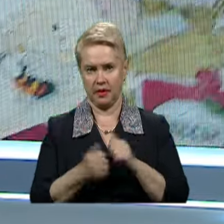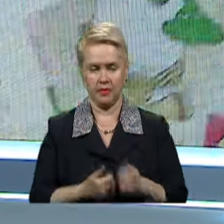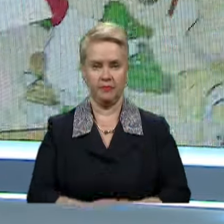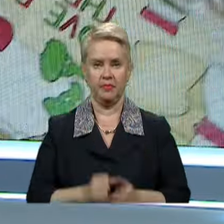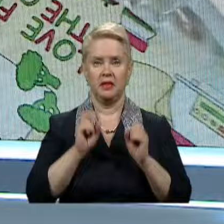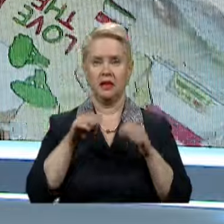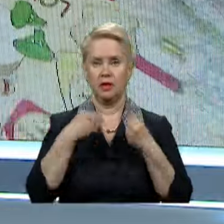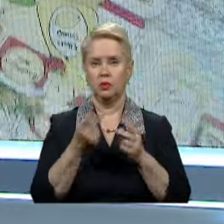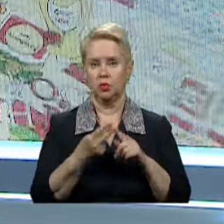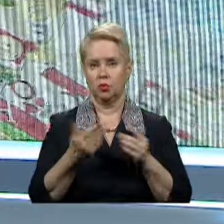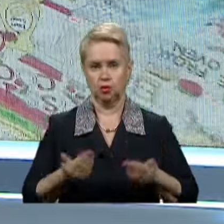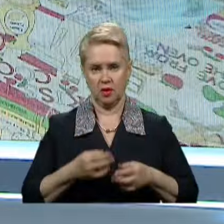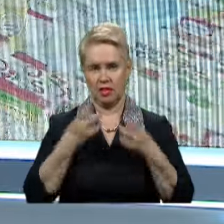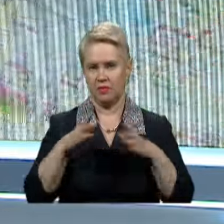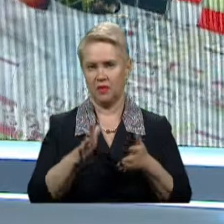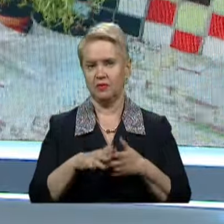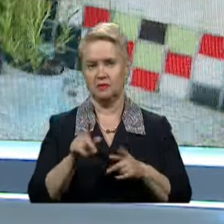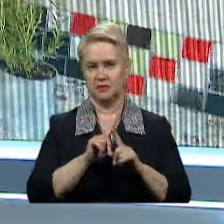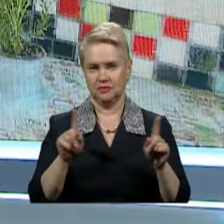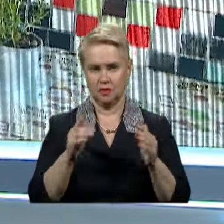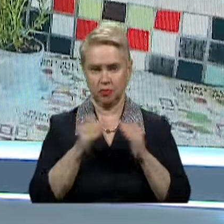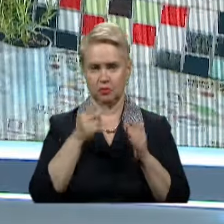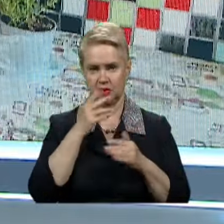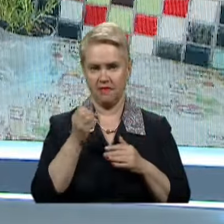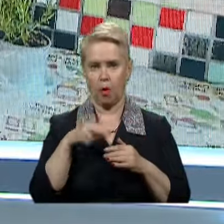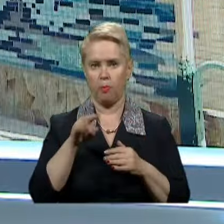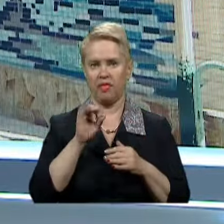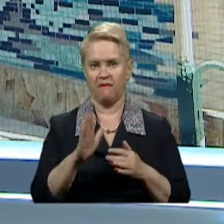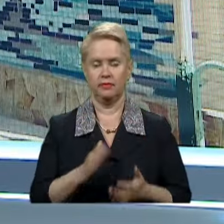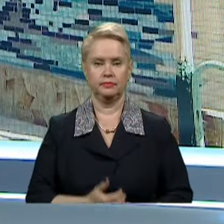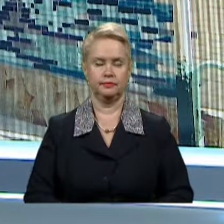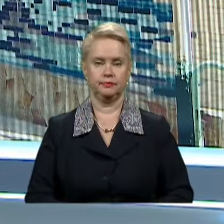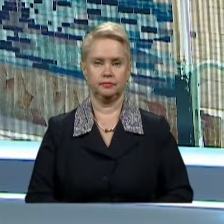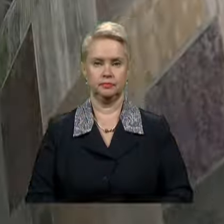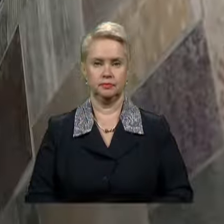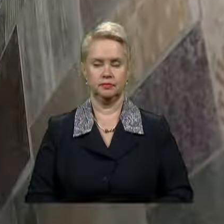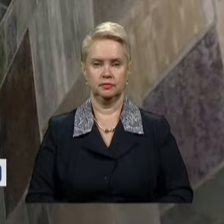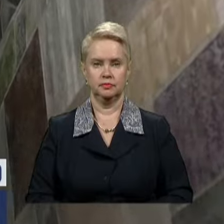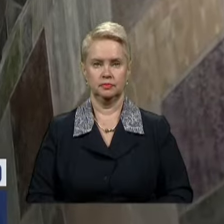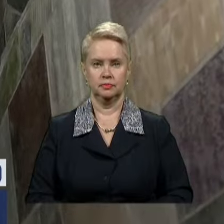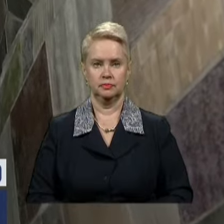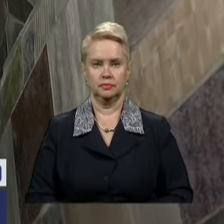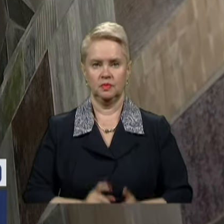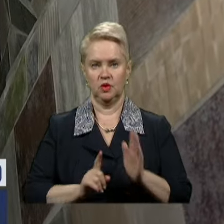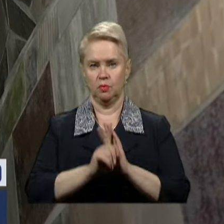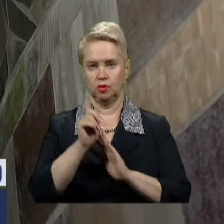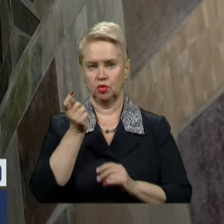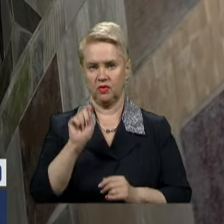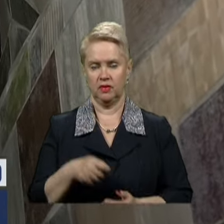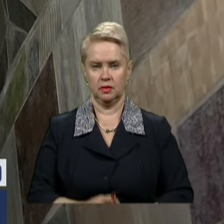Як надає друге життя непотребу? Незвичний будинок бачив Євген Коптєв. На початку